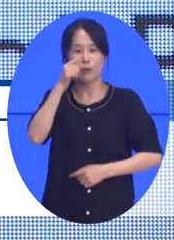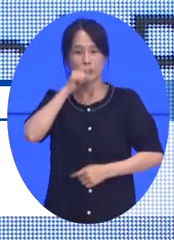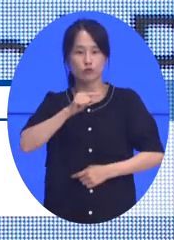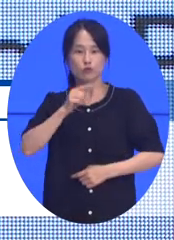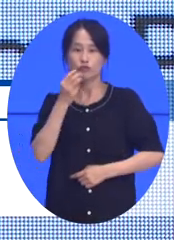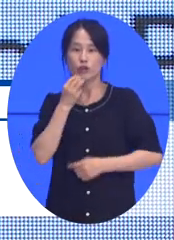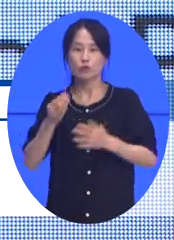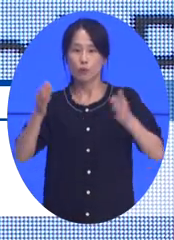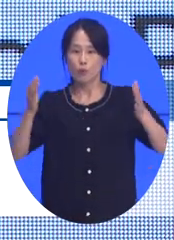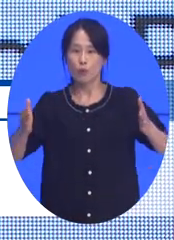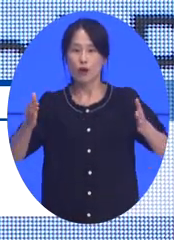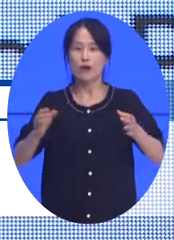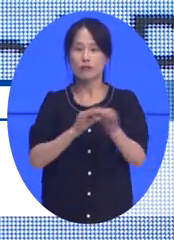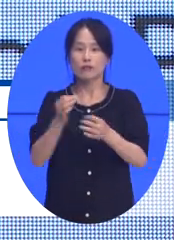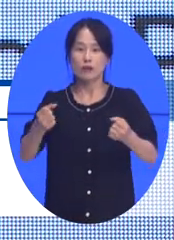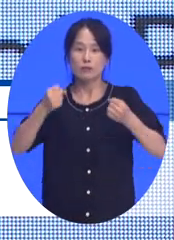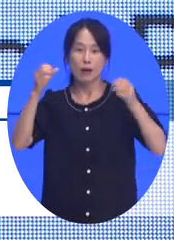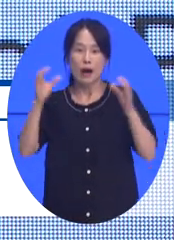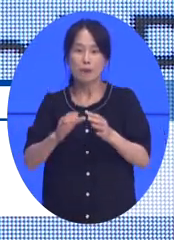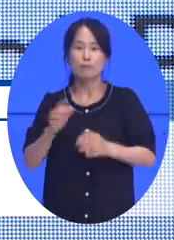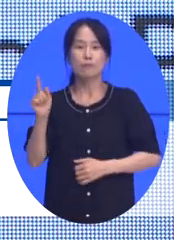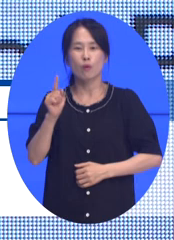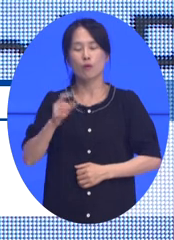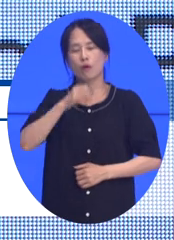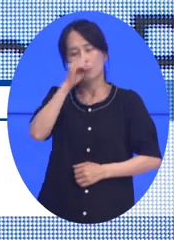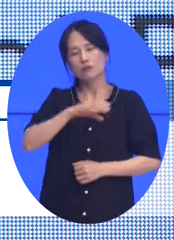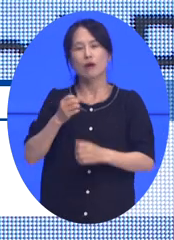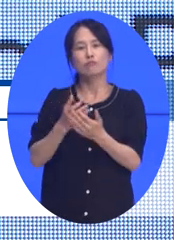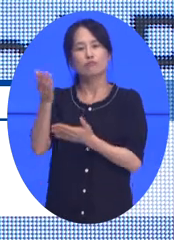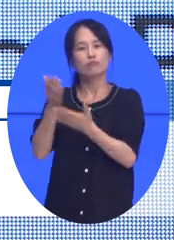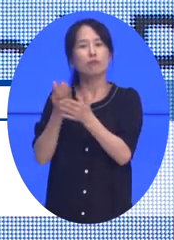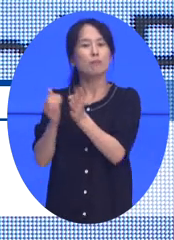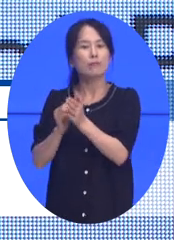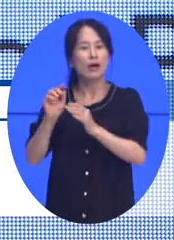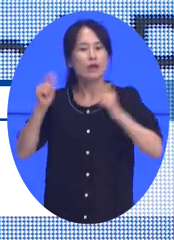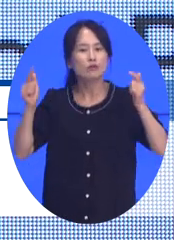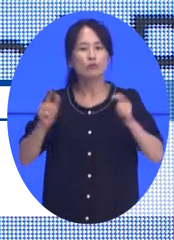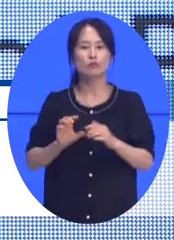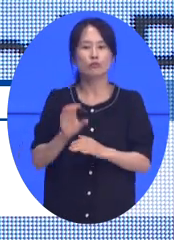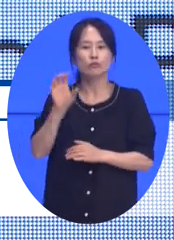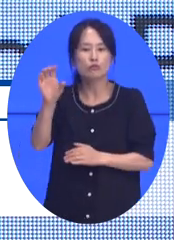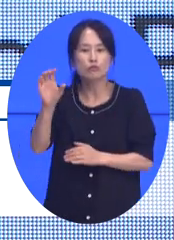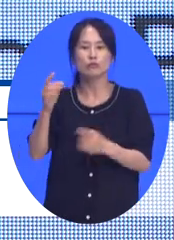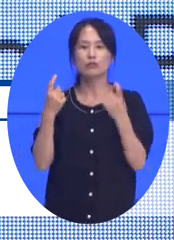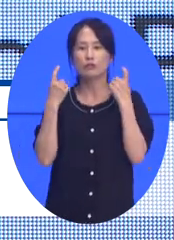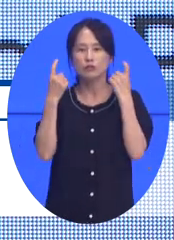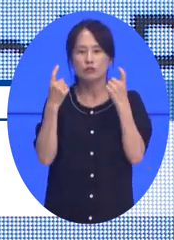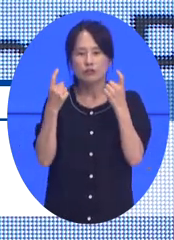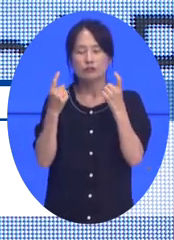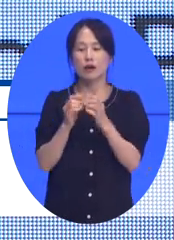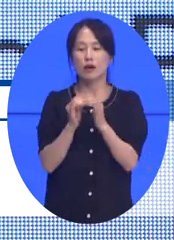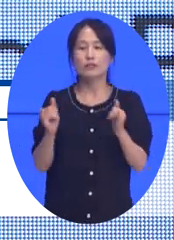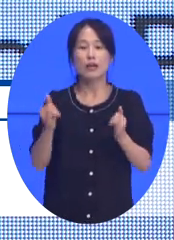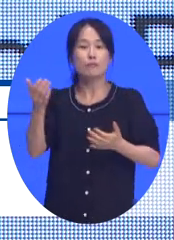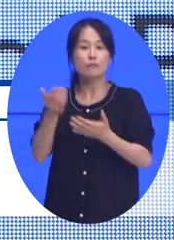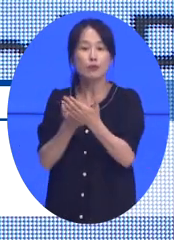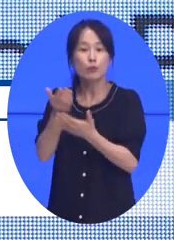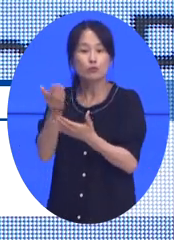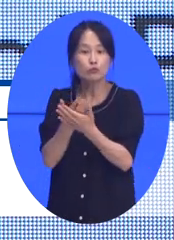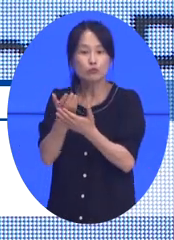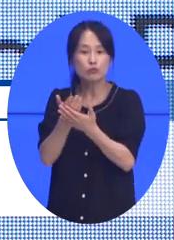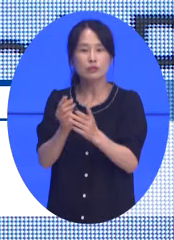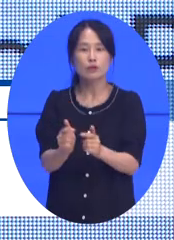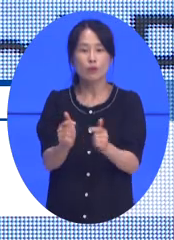간의 경제 협력이 단순한 무역을 넘어서 투자와 또 관광, 또